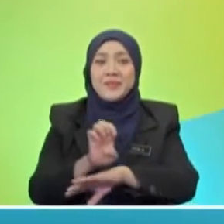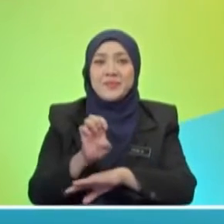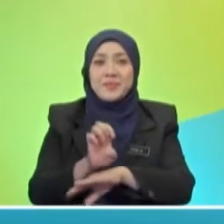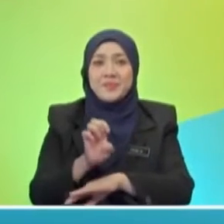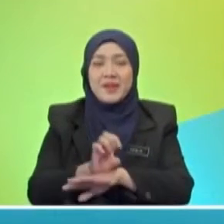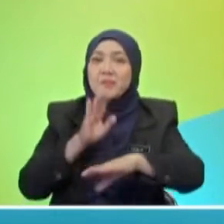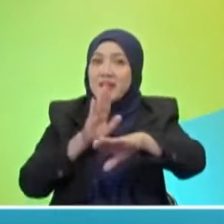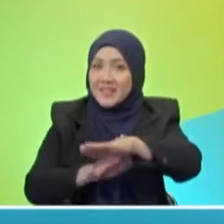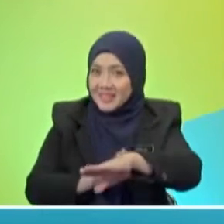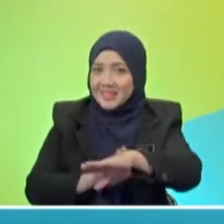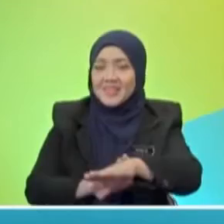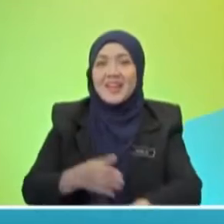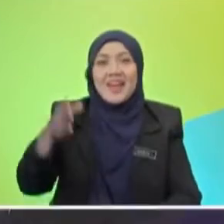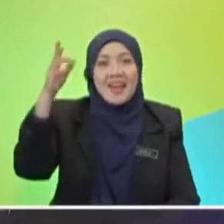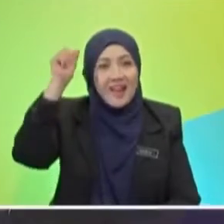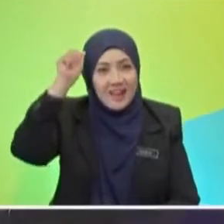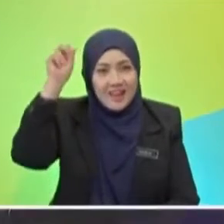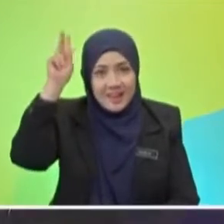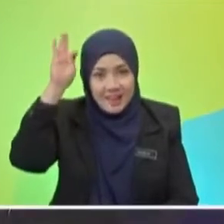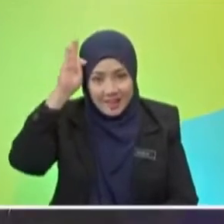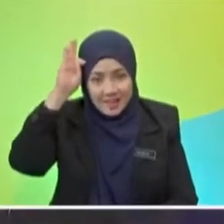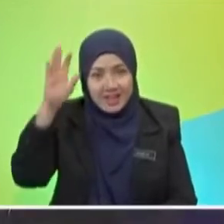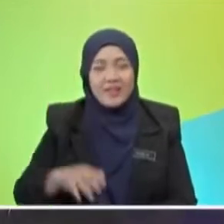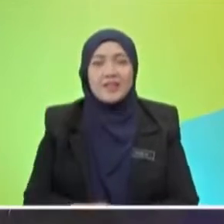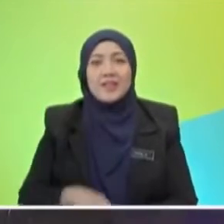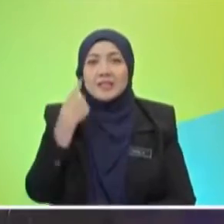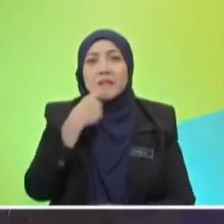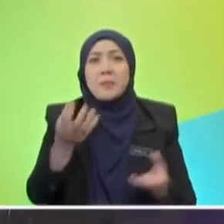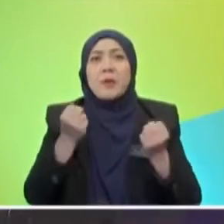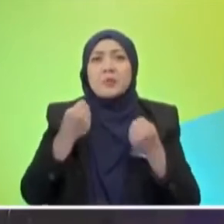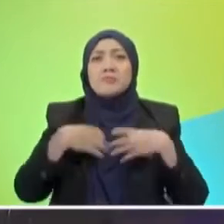Alif. Tahniah Alif. Baik, Alif. Kita cuba. Siapa nak cuba satu lagi?